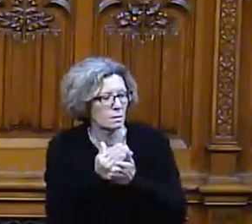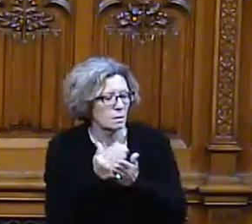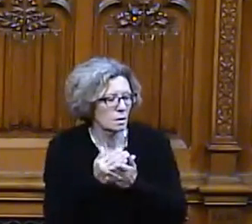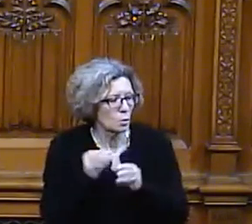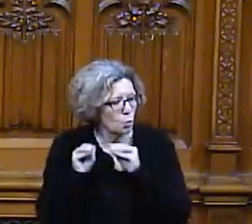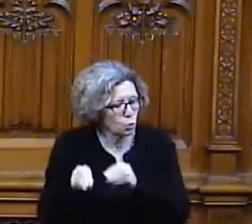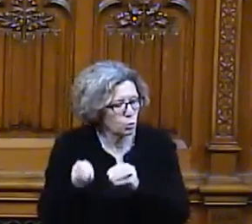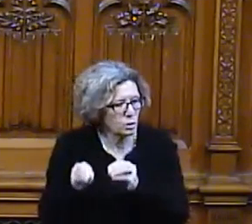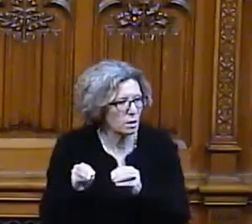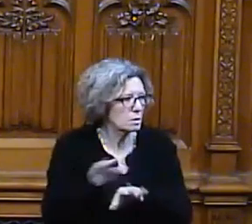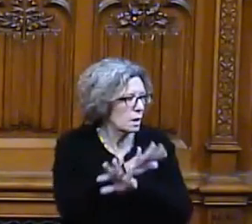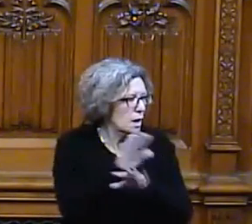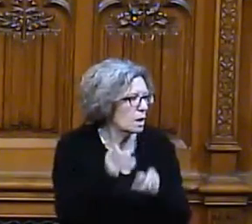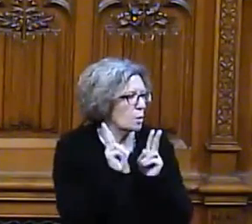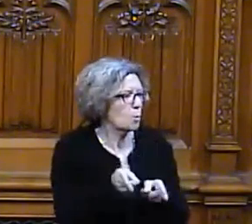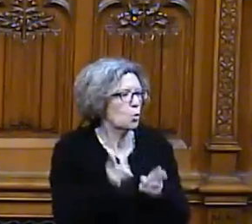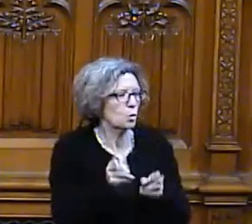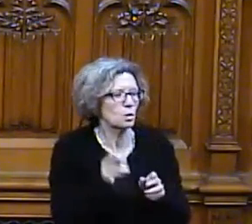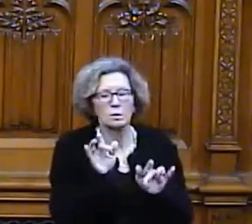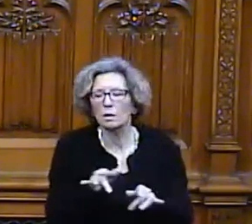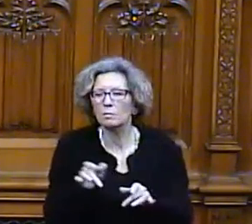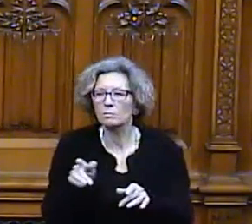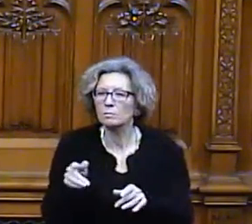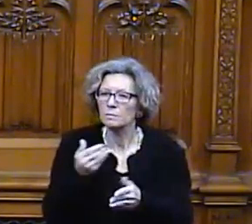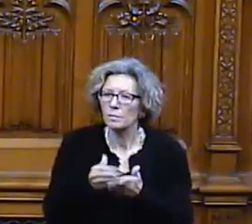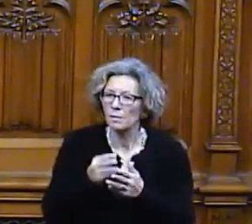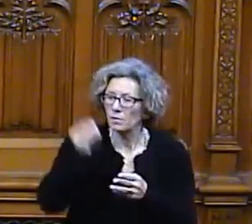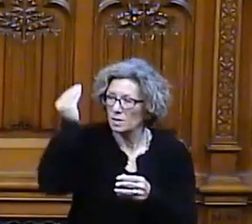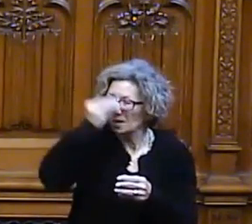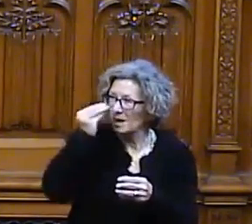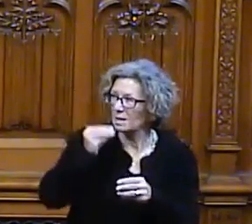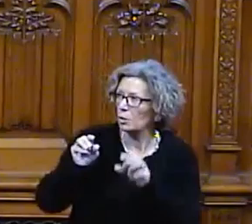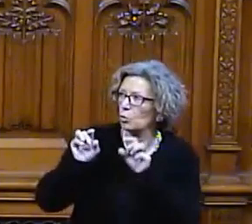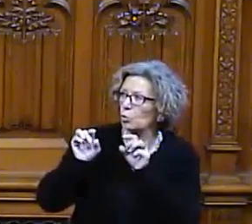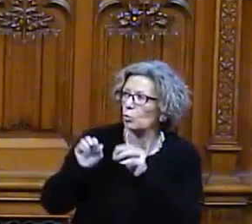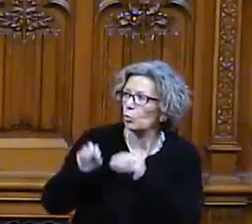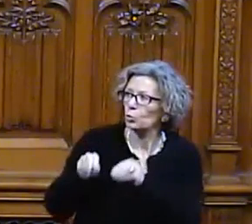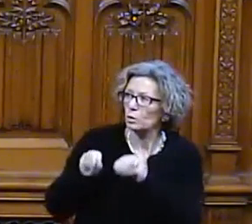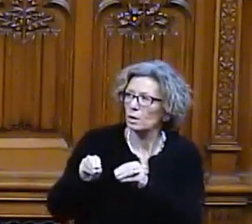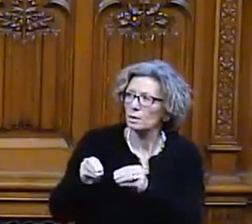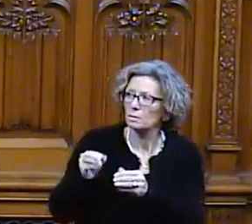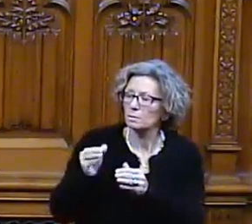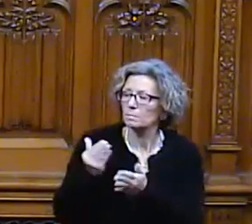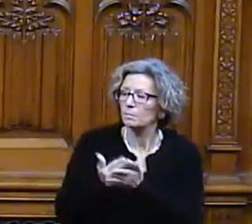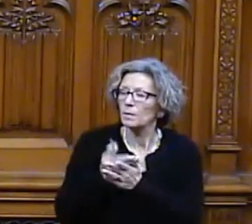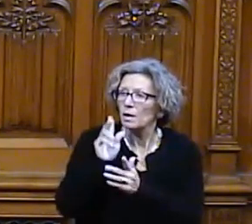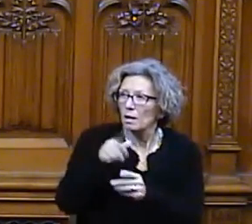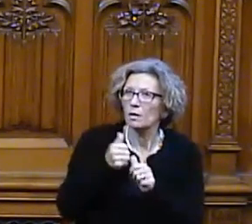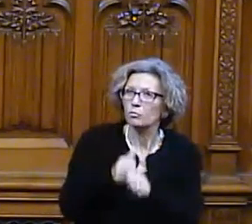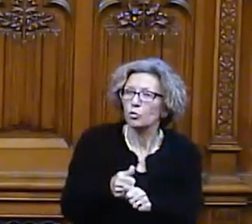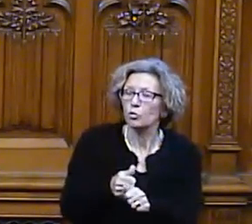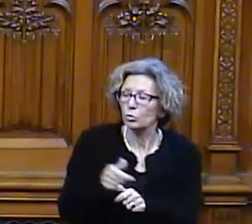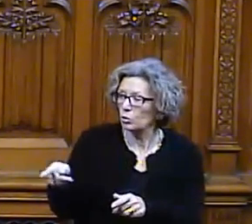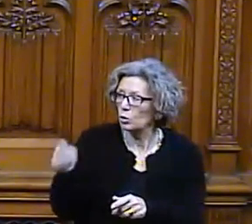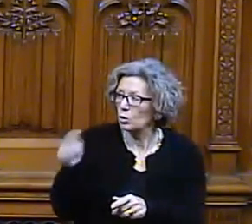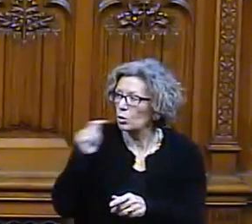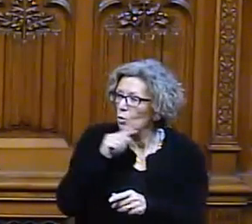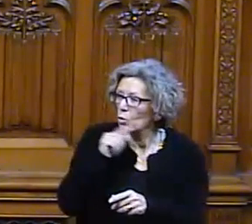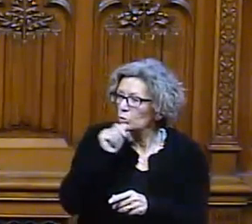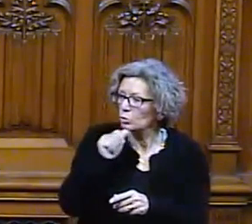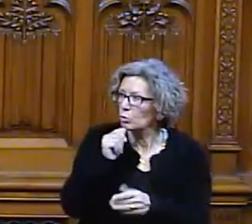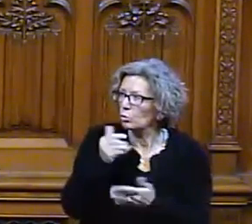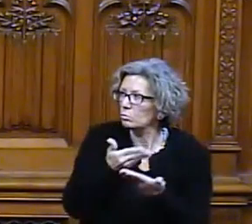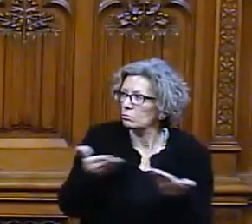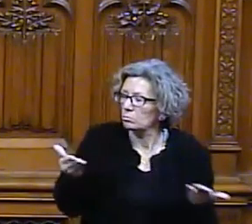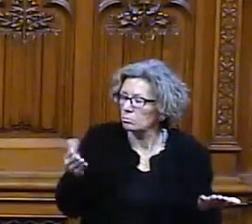auch alle Möglichkeiten haben, den gelernten Unterrichtsgegenständen folgen zu können? Von Rot-Grün das